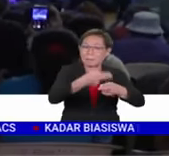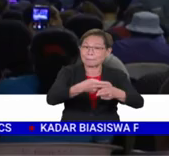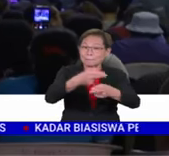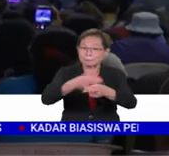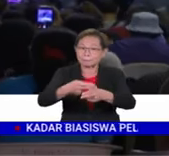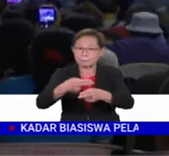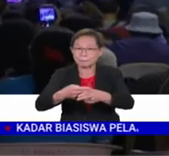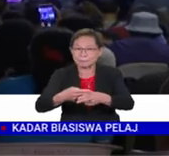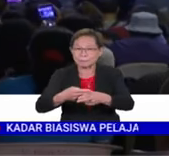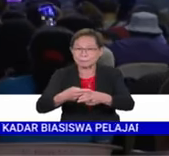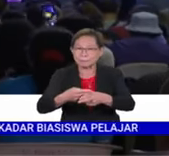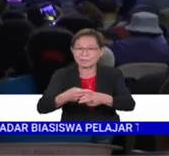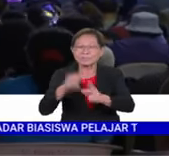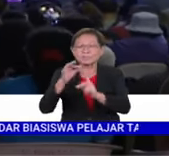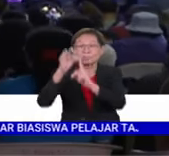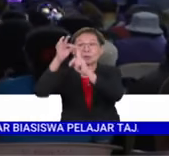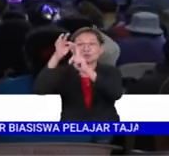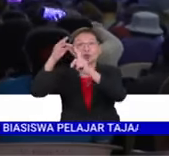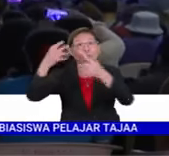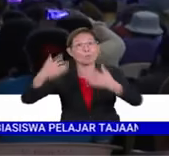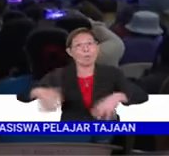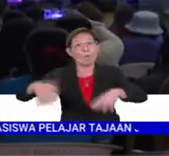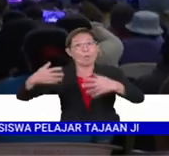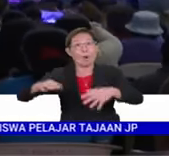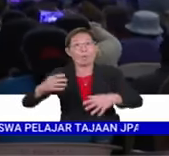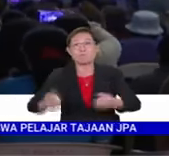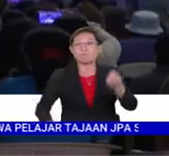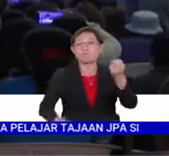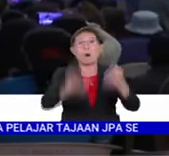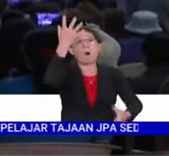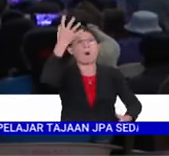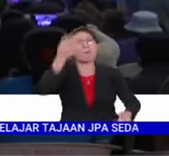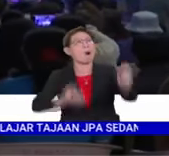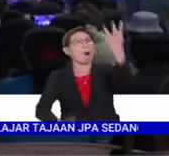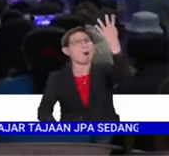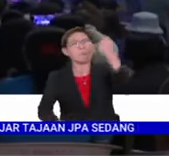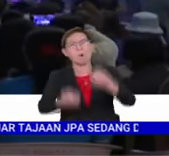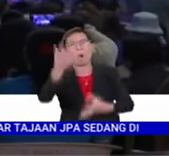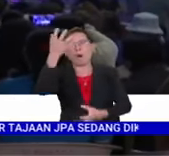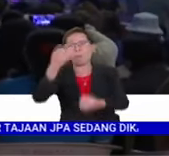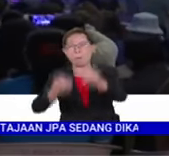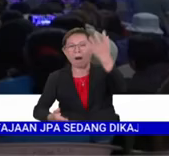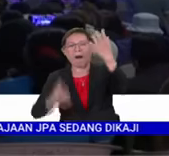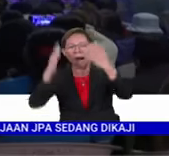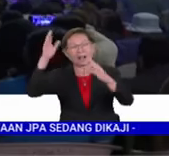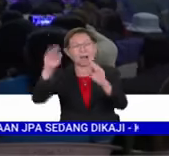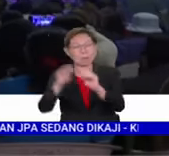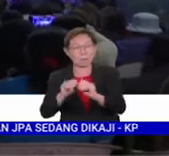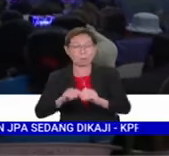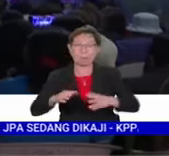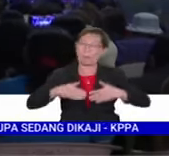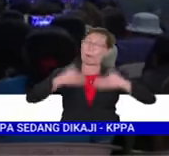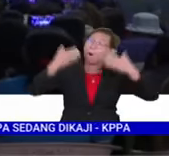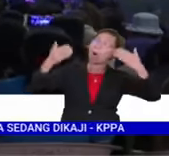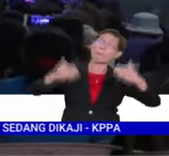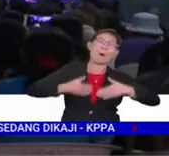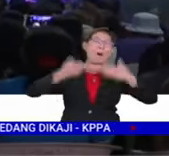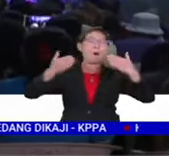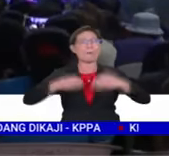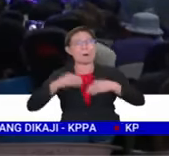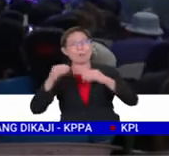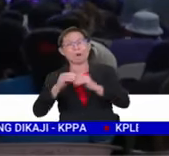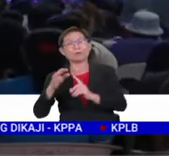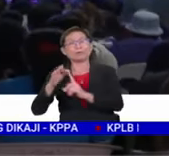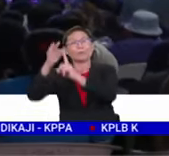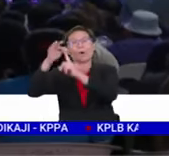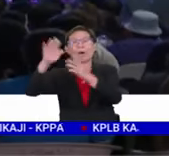sebagai special effect bunga api. Ini dijangka akan memeriahkan lagi suasana, terutama